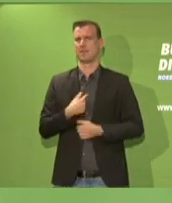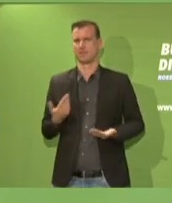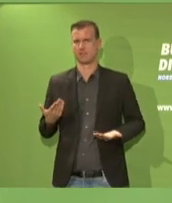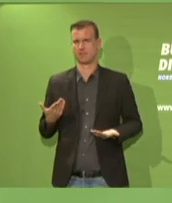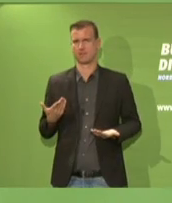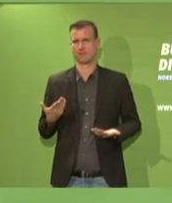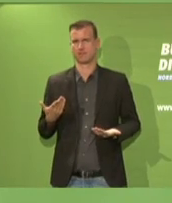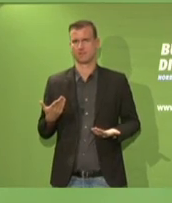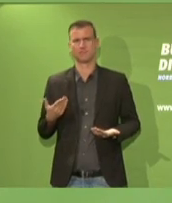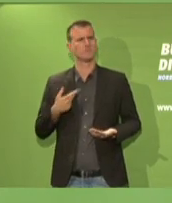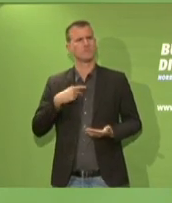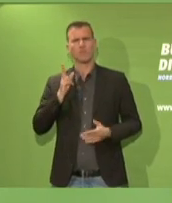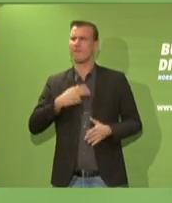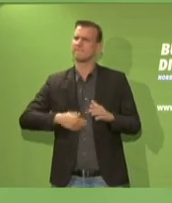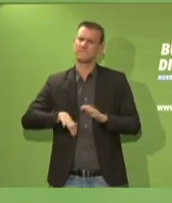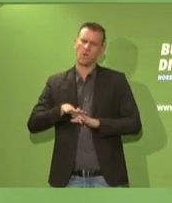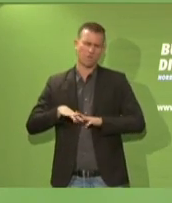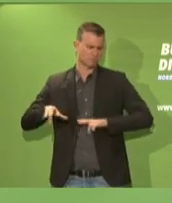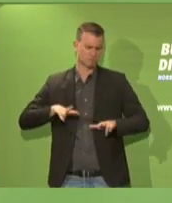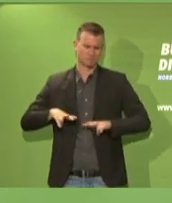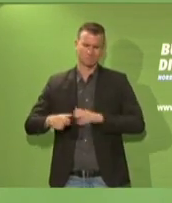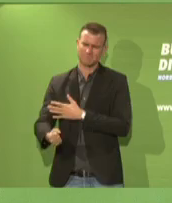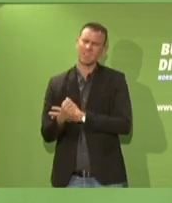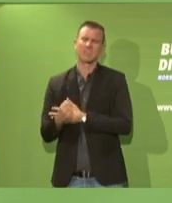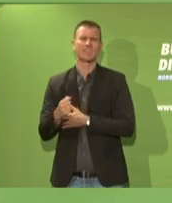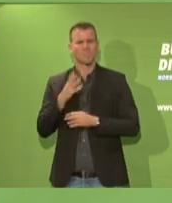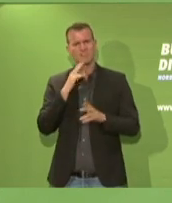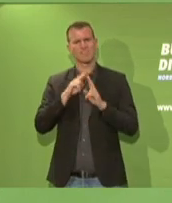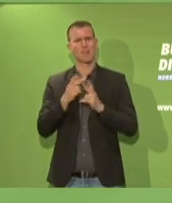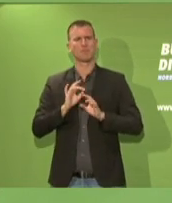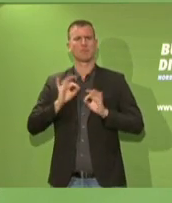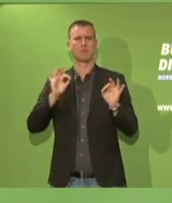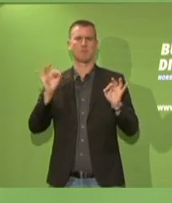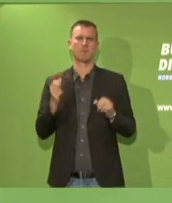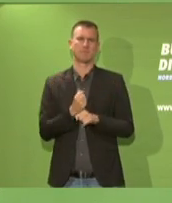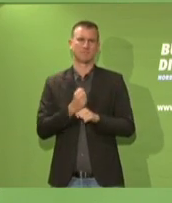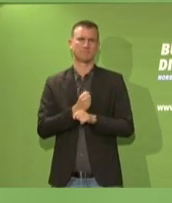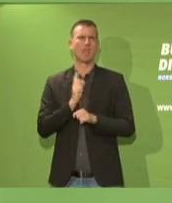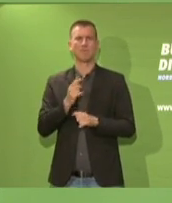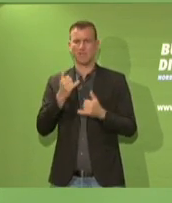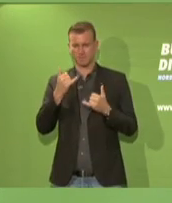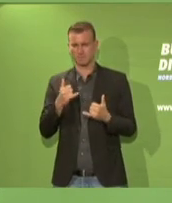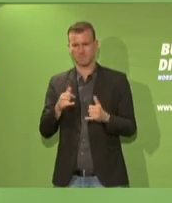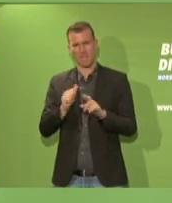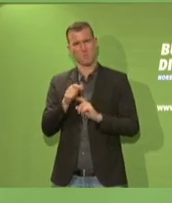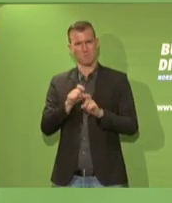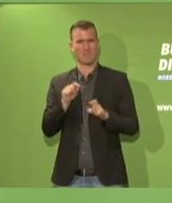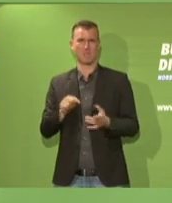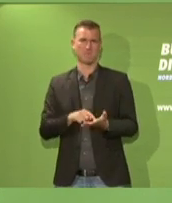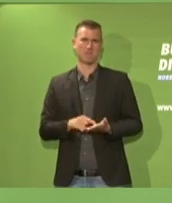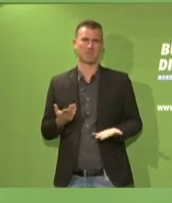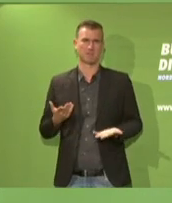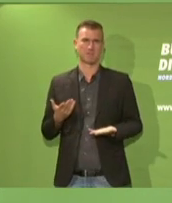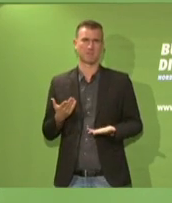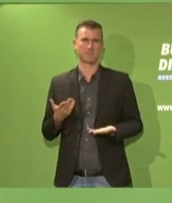noch immer voller Energie fürs Weltverbessern und ich finde eigentlich, das ist ein großes Wort, aber darum geht es ja im Grunde genommen dann